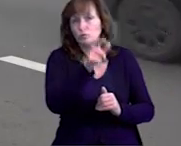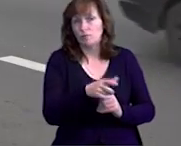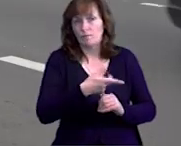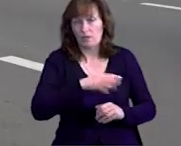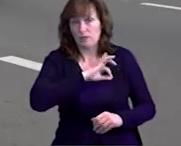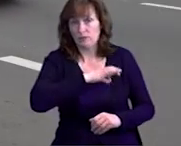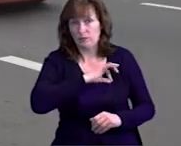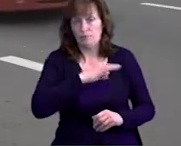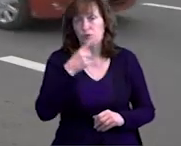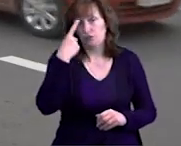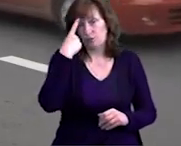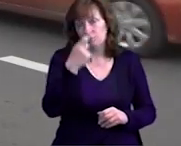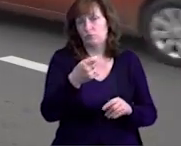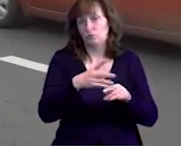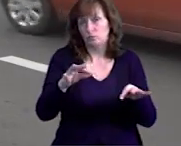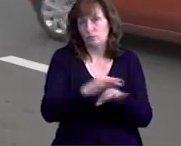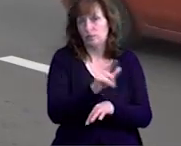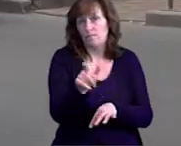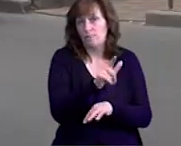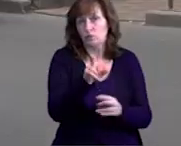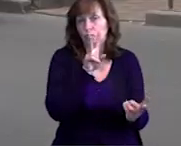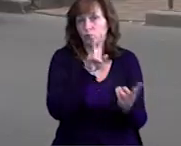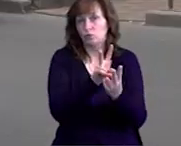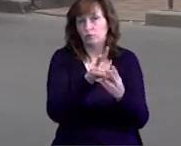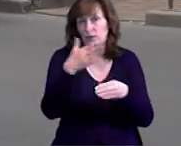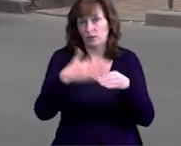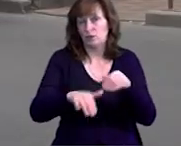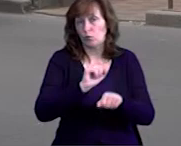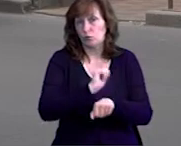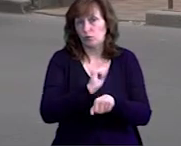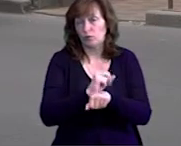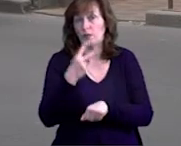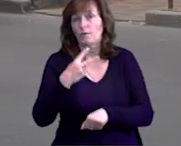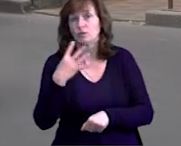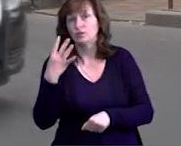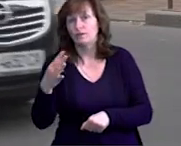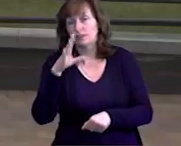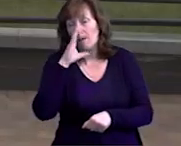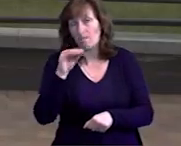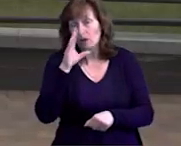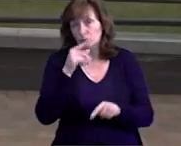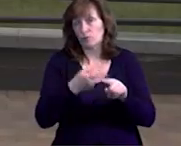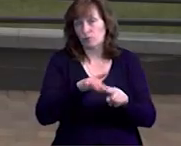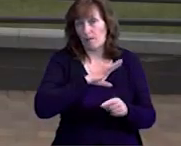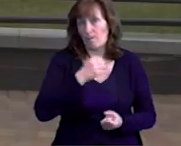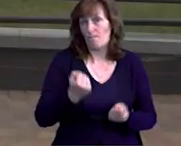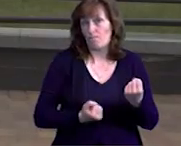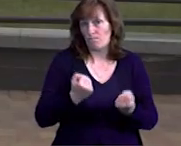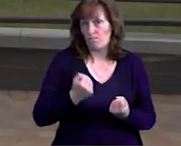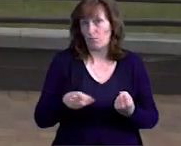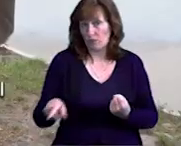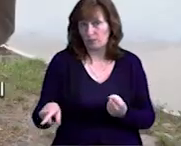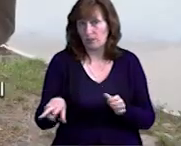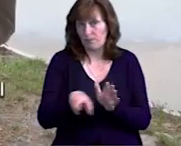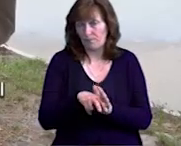представився слідчим, телефоном призначив подружжю зустріч на кінцевій зупинці 24-го маршруту у Півцях. Там був і водій